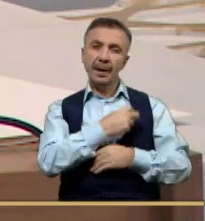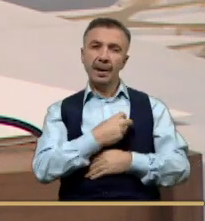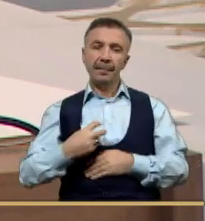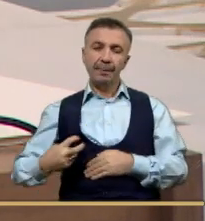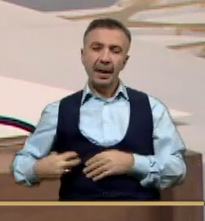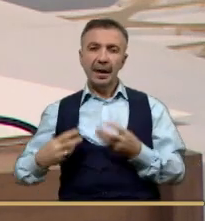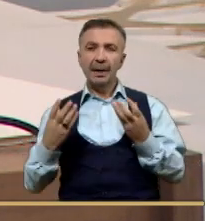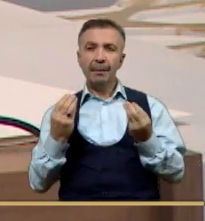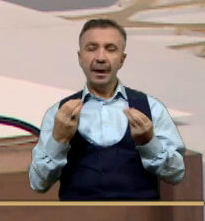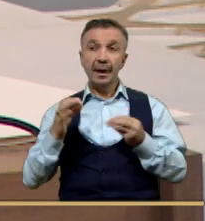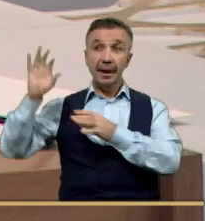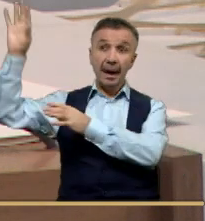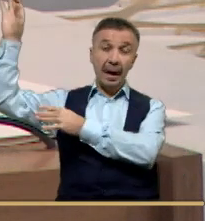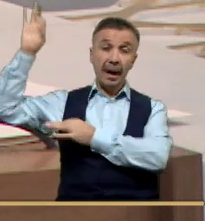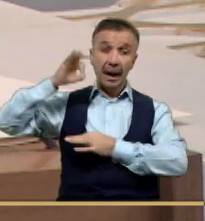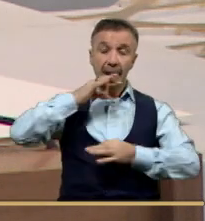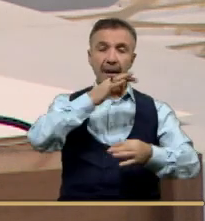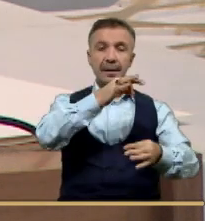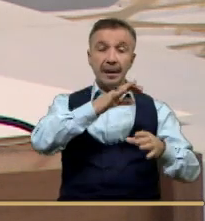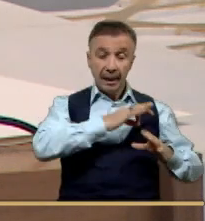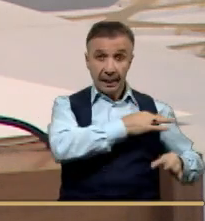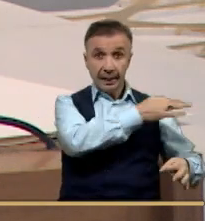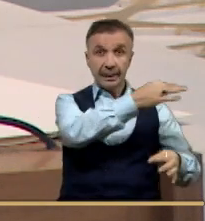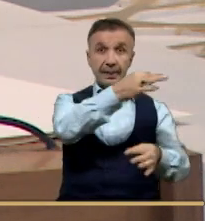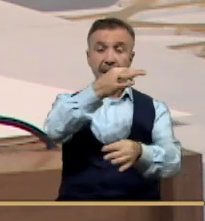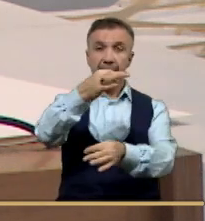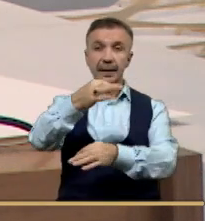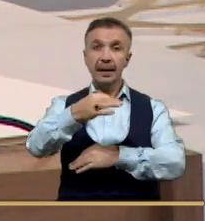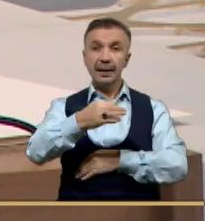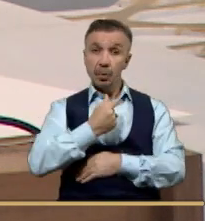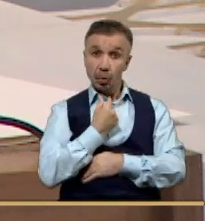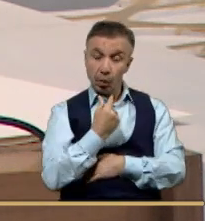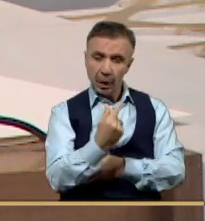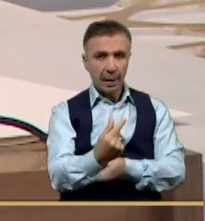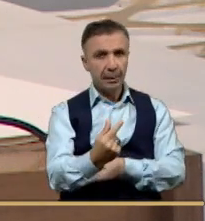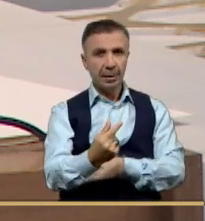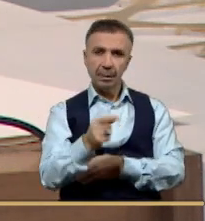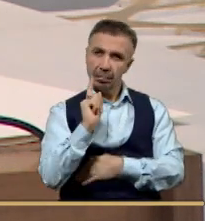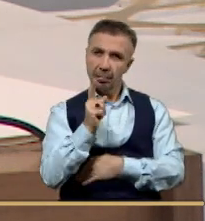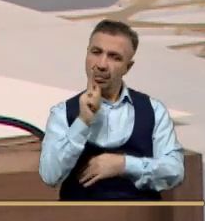peygamberleri aracılığıyla insanlara uyarıda bulunmuştur.